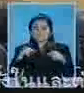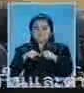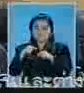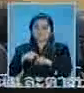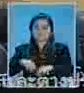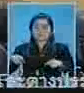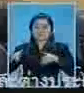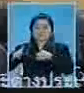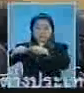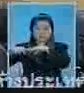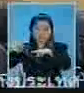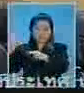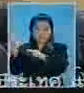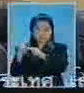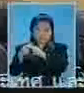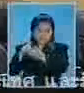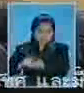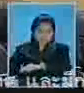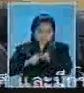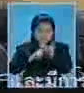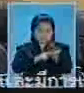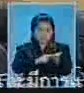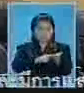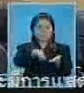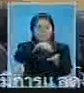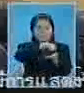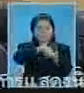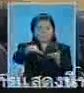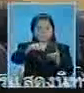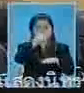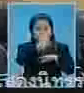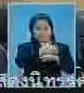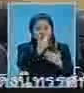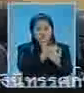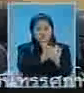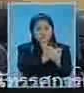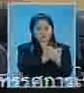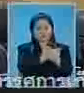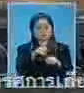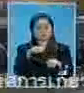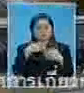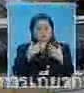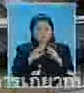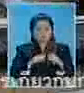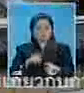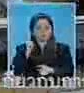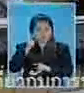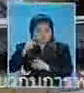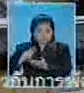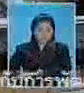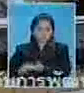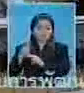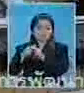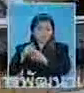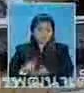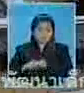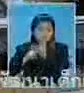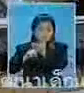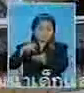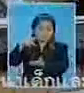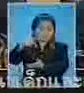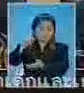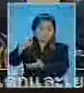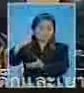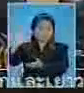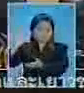อนนั้นเรื่องที่ฝ่ายค้านยื่นยติก็ต้องนำเสนอให้กับคณะกรรมการป้องกันและปราบปรามการทุจริตแห่งชาติหรือ